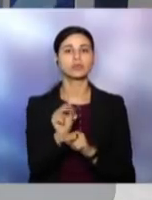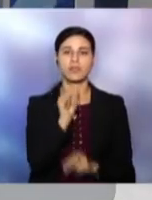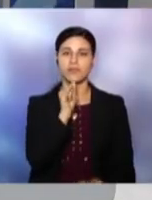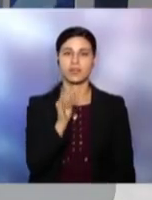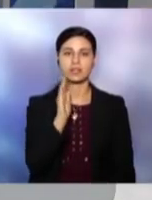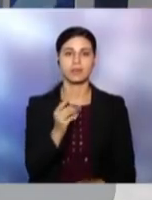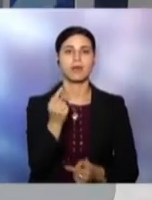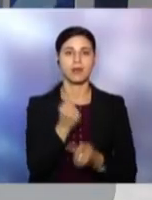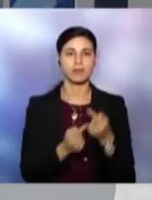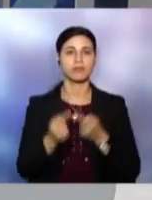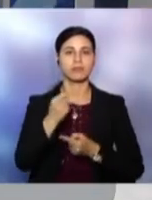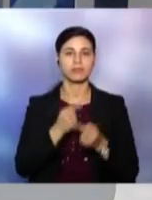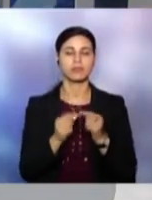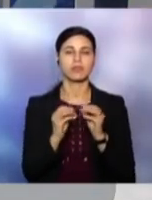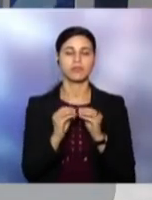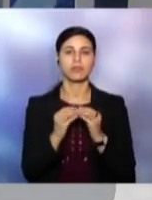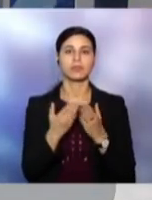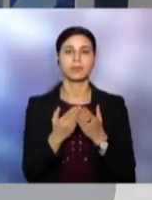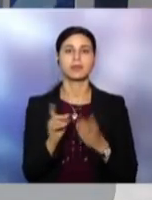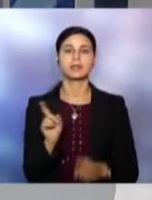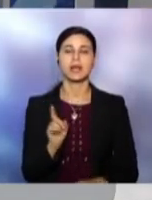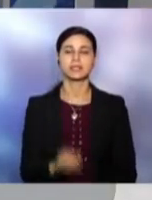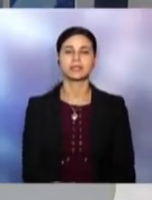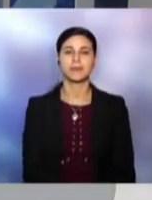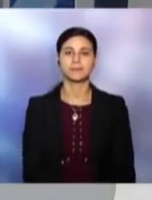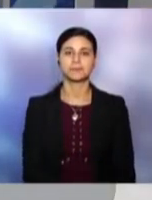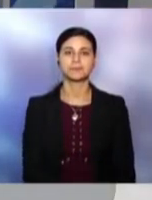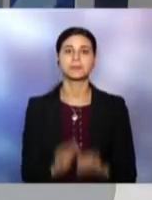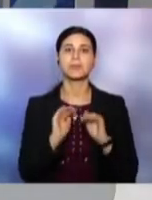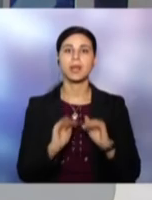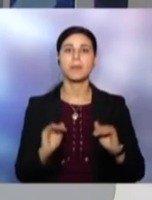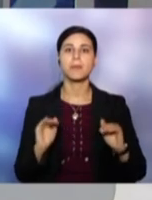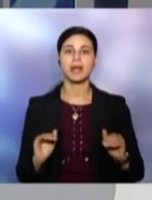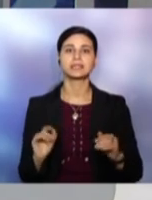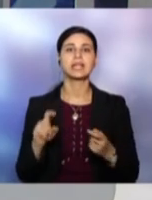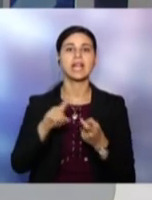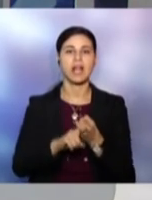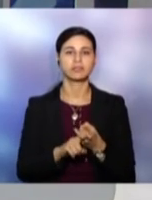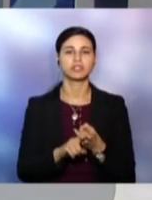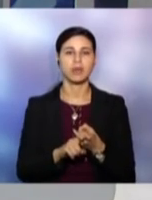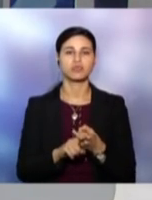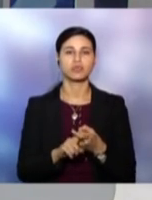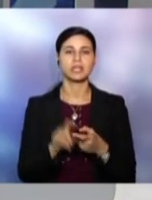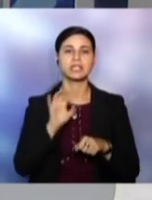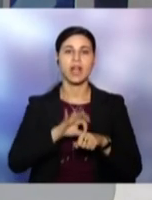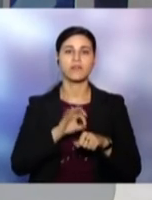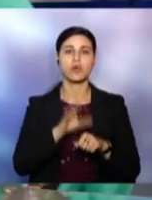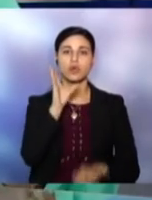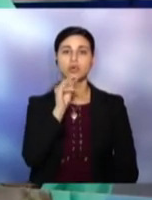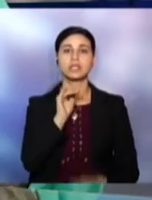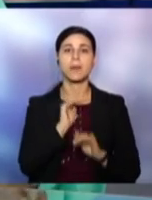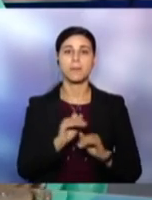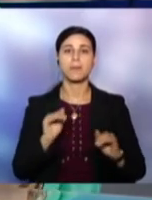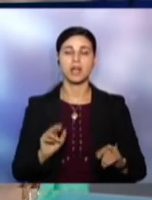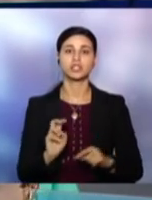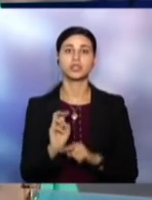არის სულ, ვთქვათ, იგივე, ვთქვათ, რაღაცა ბახთან ასოცირებული დაავადებები, როდესაც მიდის ბახში,